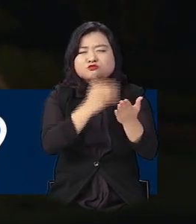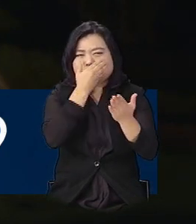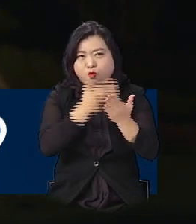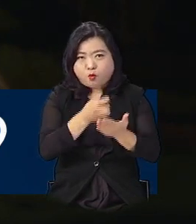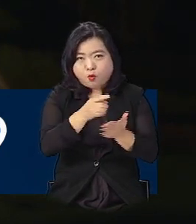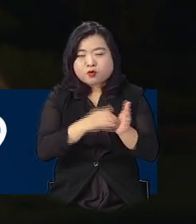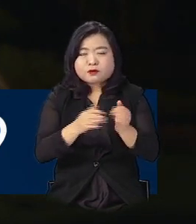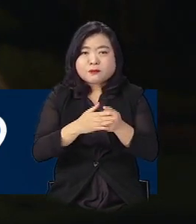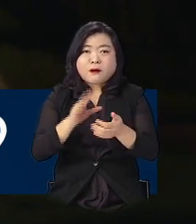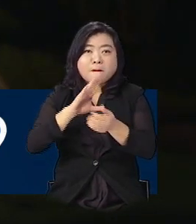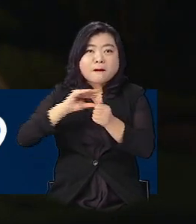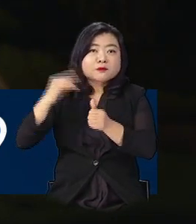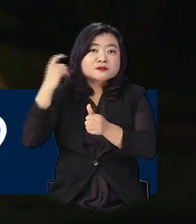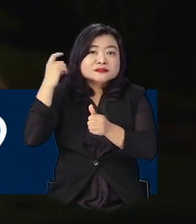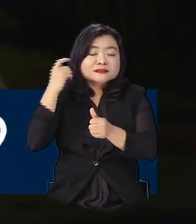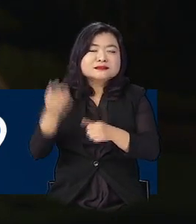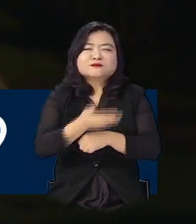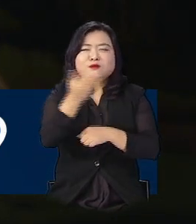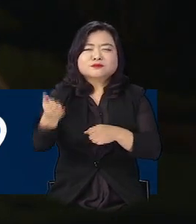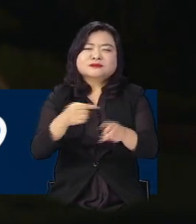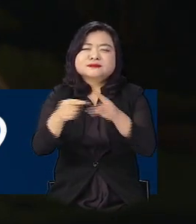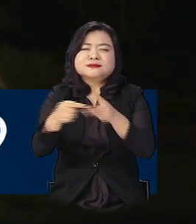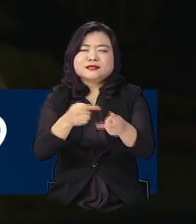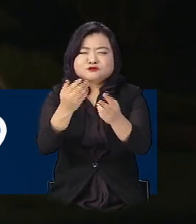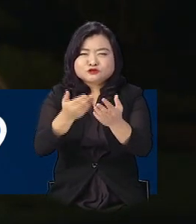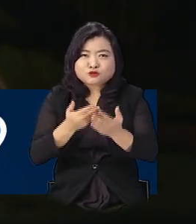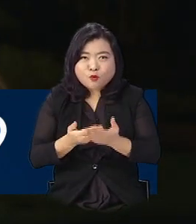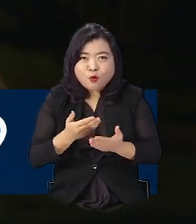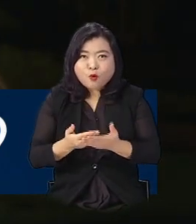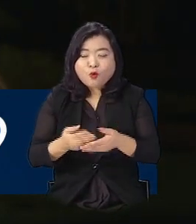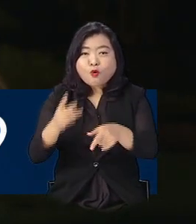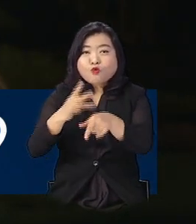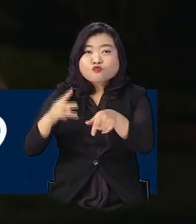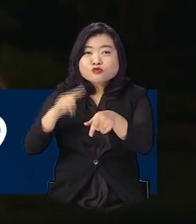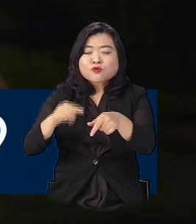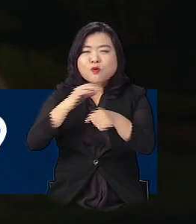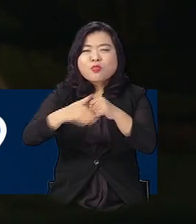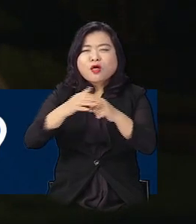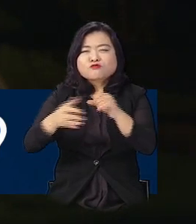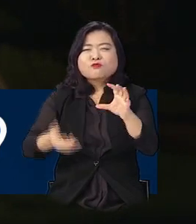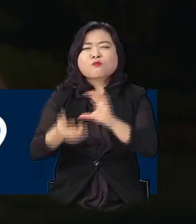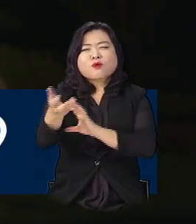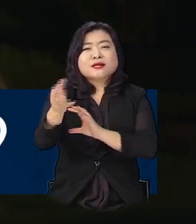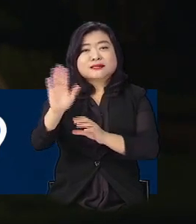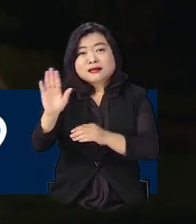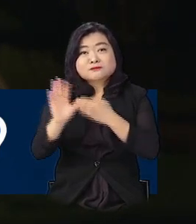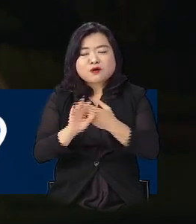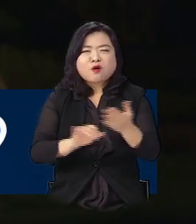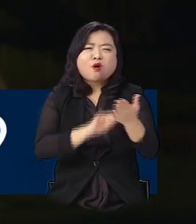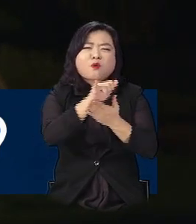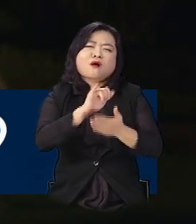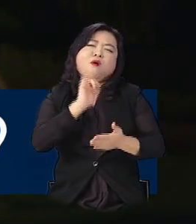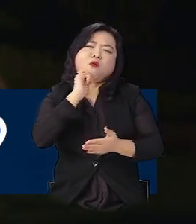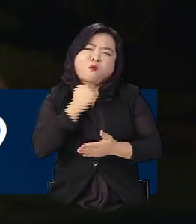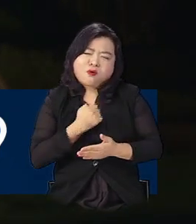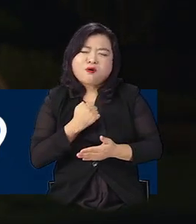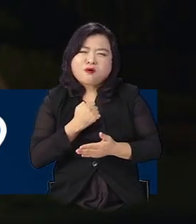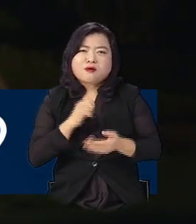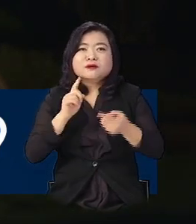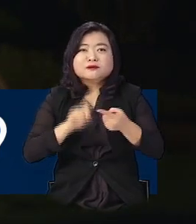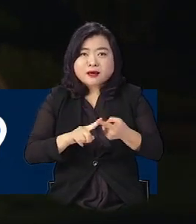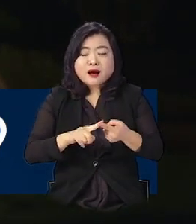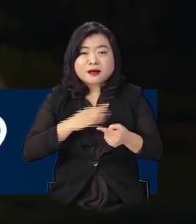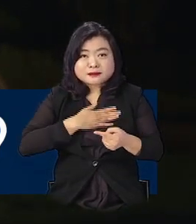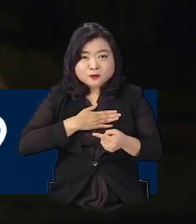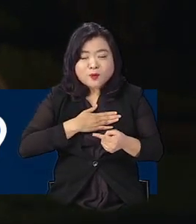듣는 도민들께서 좀 이해를 해 주시고 군의를 대구로 편입해 주지 않으면 공항이 어렵게 된다.